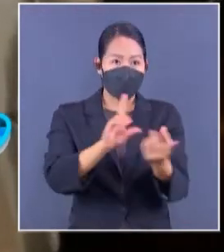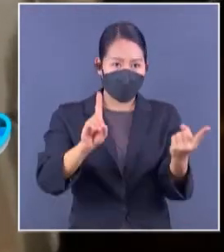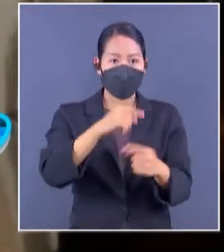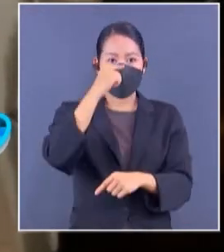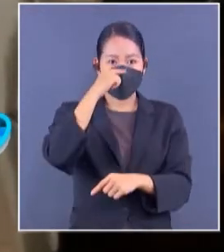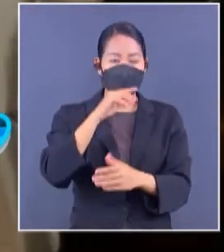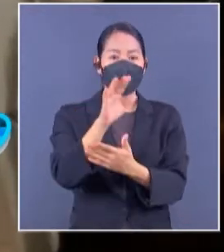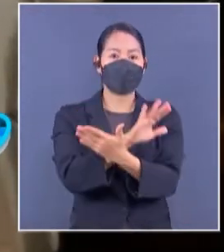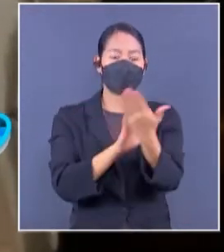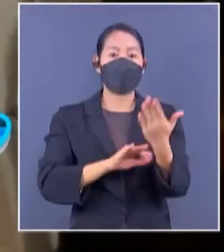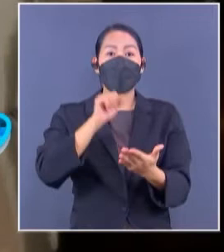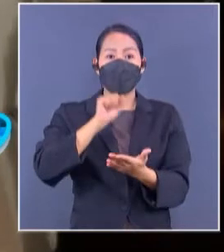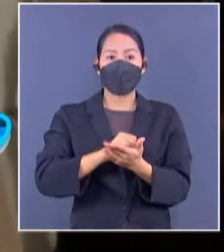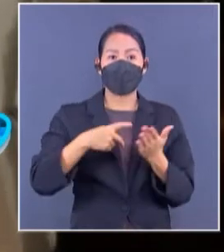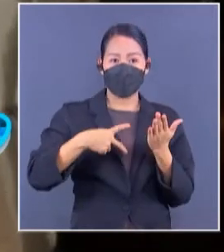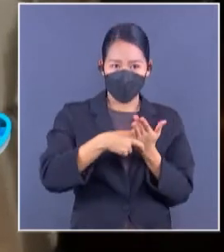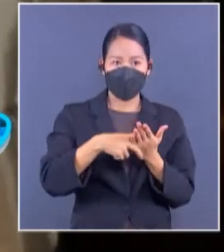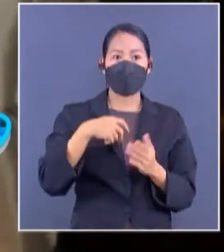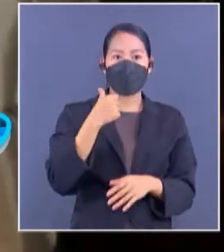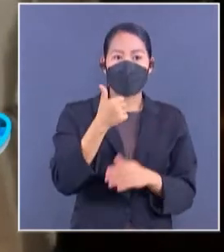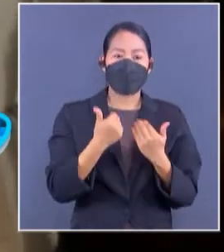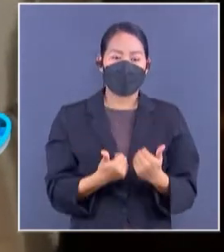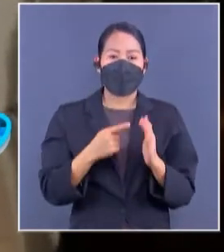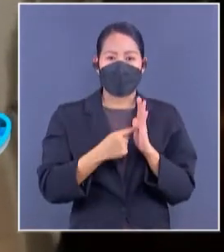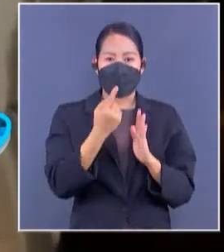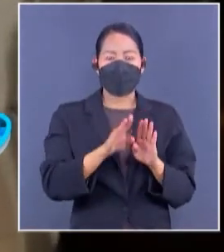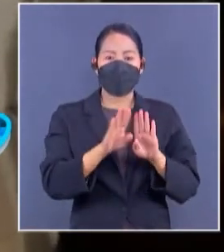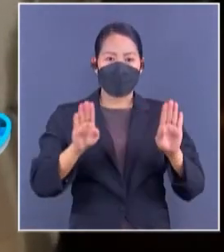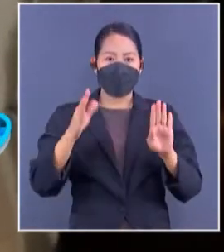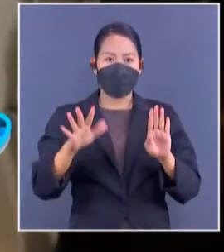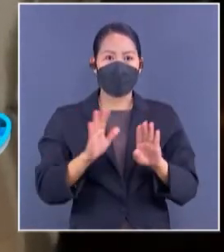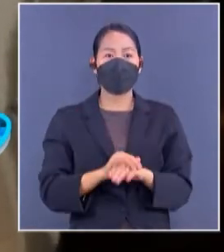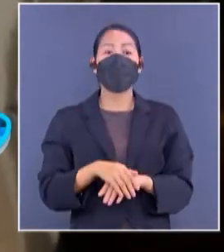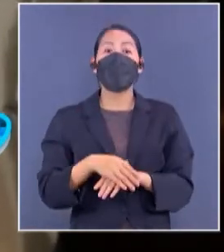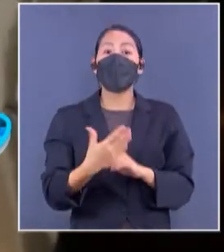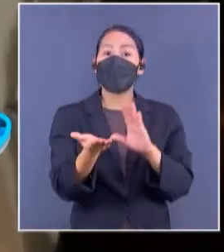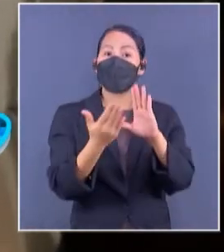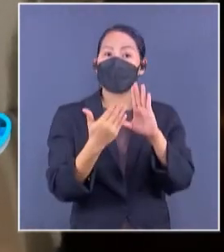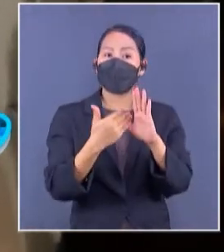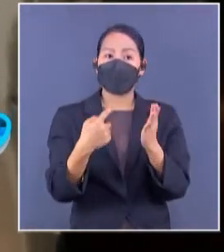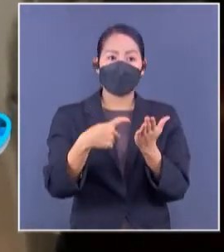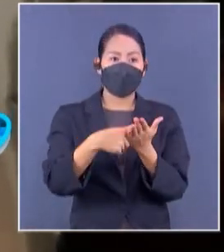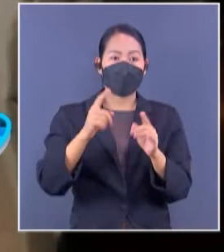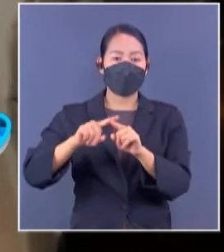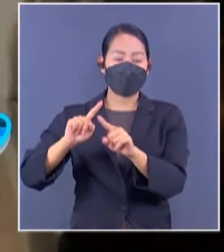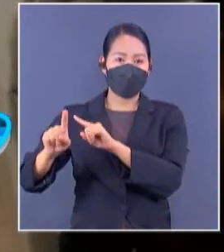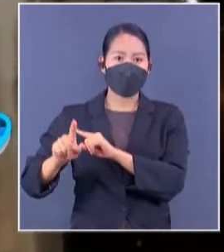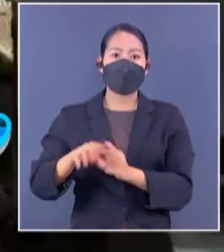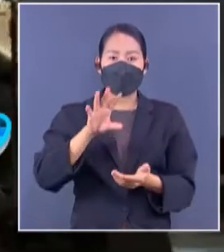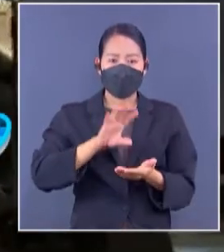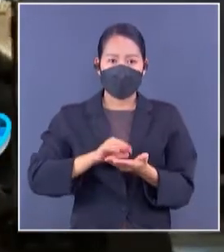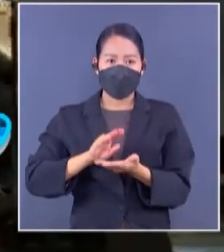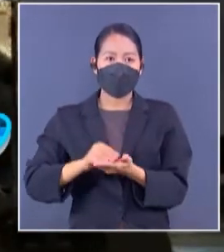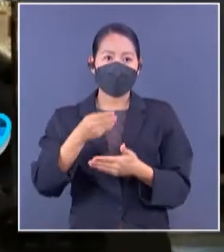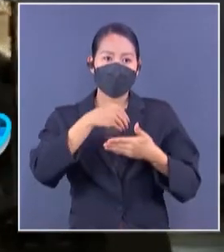ได้แล้ววันนี้ที่ไทยทิเก็ตเมเจอร์ทุกสาขารายได้ส่วนหนึ่งสมทบกองทุนส่งเสริมงานวัฒนธรรมกรมส่งเสริมวัฒนธรรมท